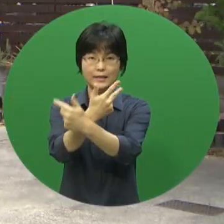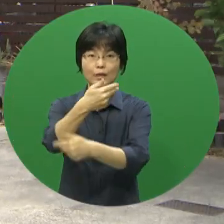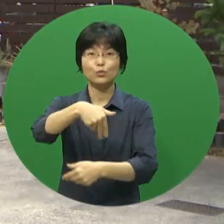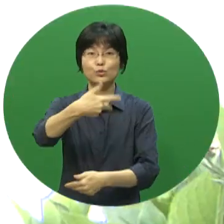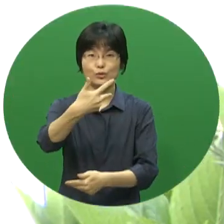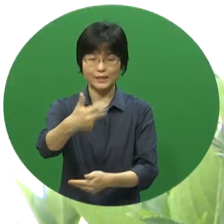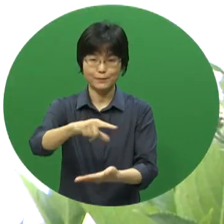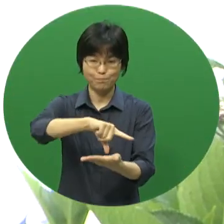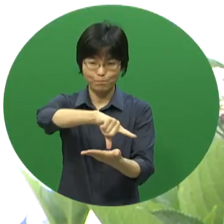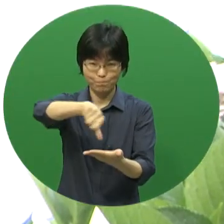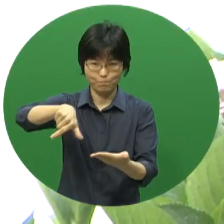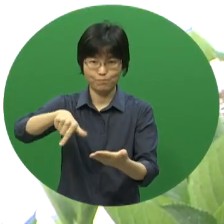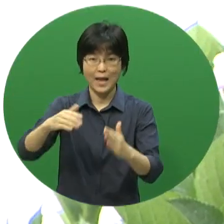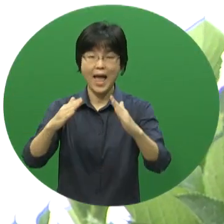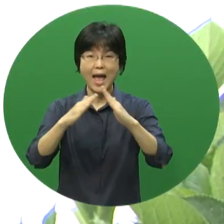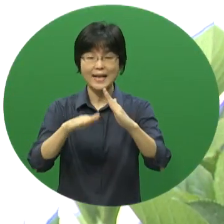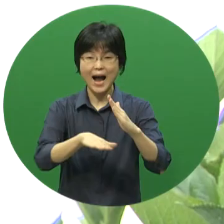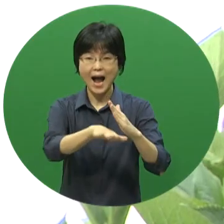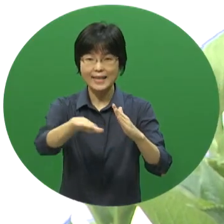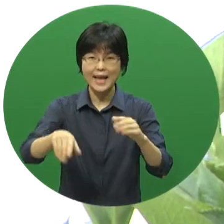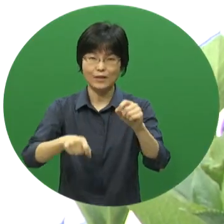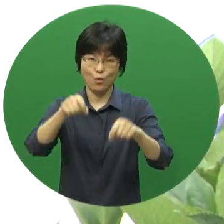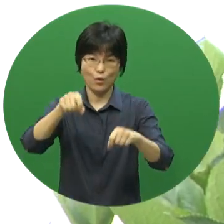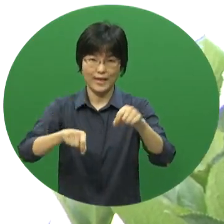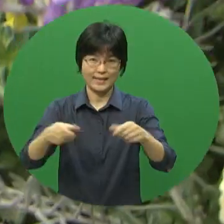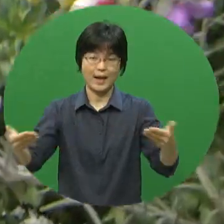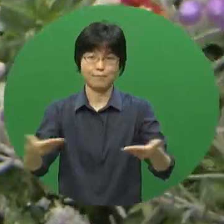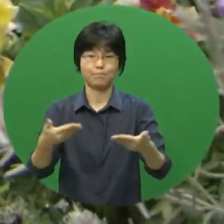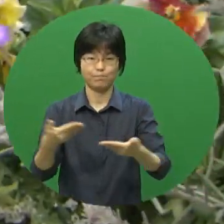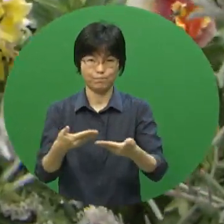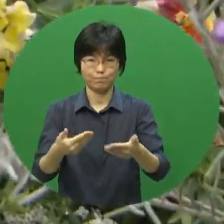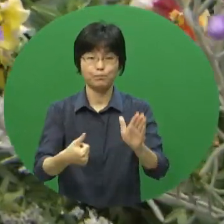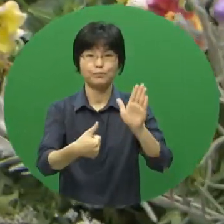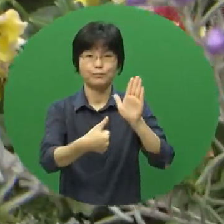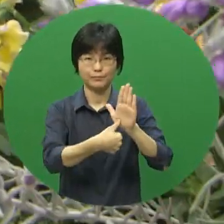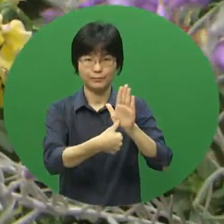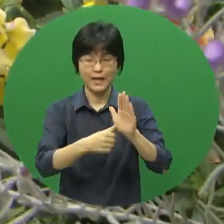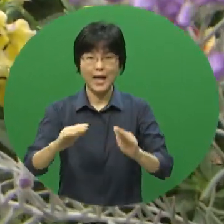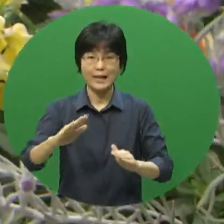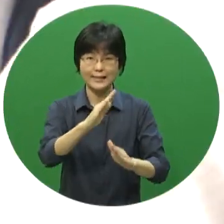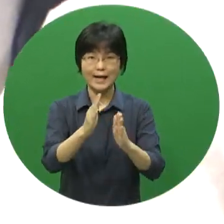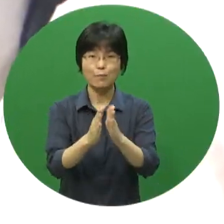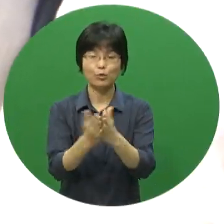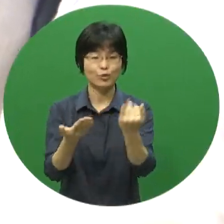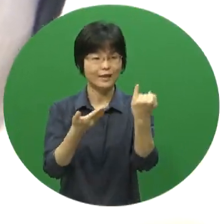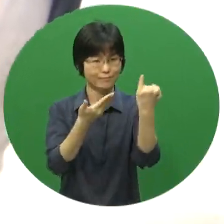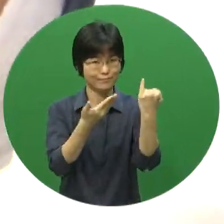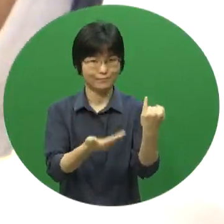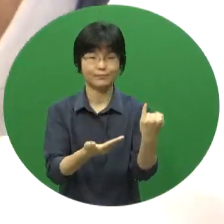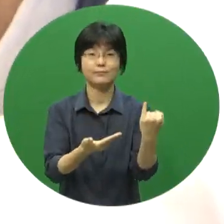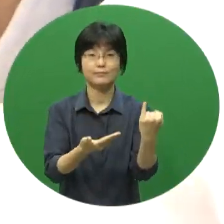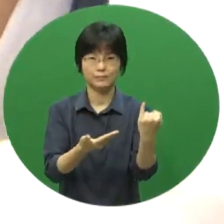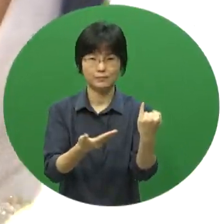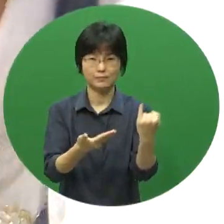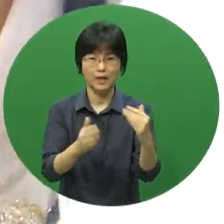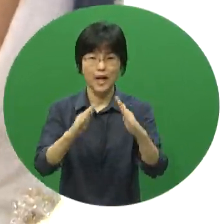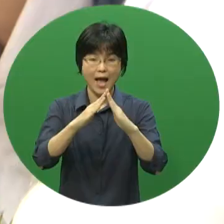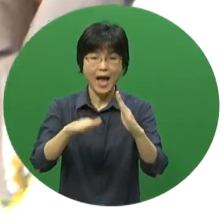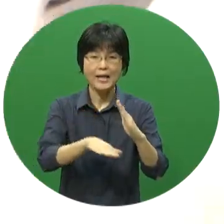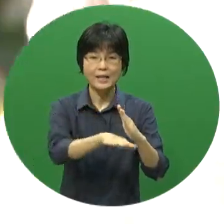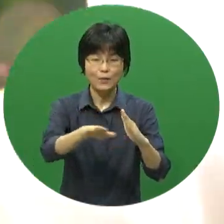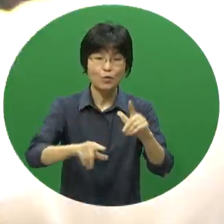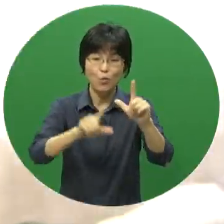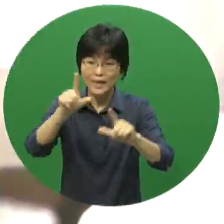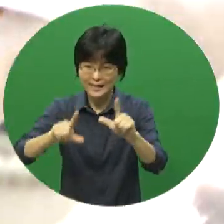ました。北九州市を拠点にガーデンコーディネーターとして活躍する坂本孝子さん、庭のデザイン